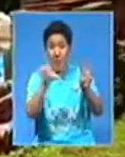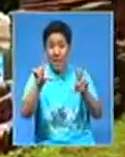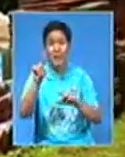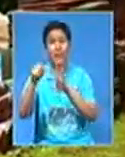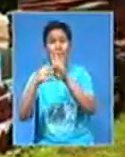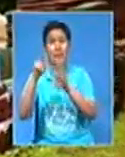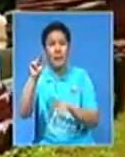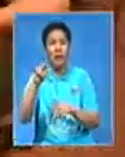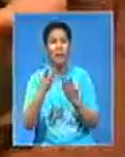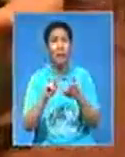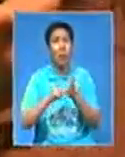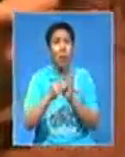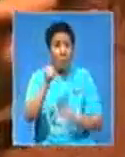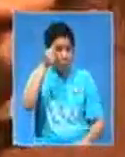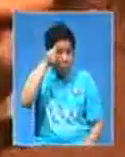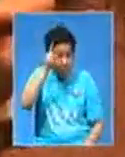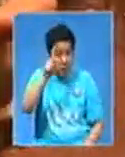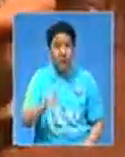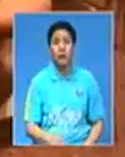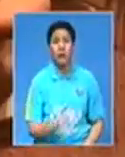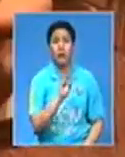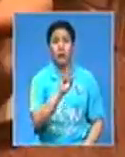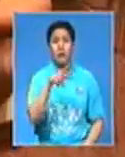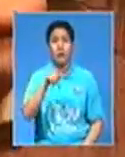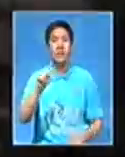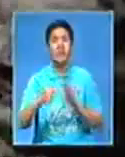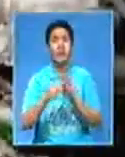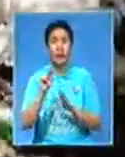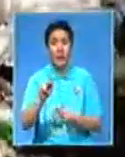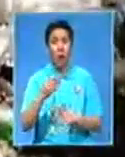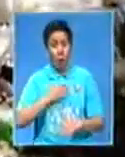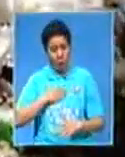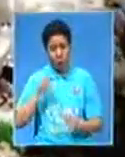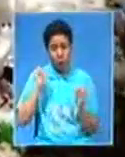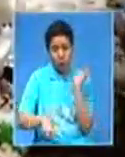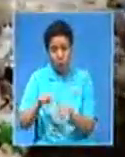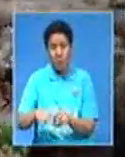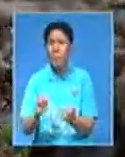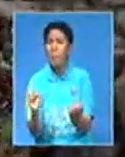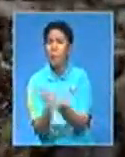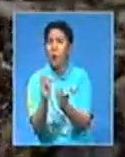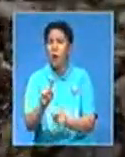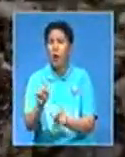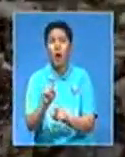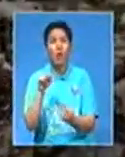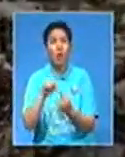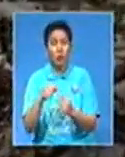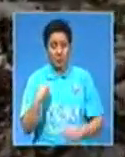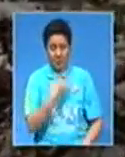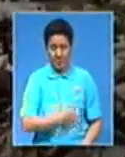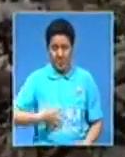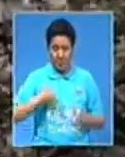ฉลี่ย 7,000 ตันต่อวันเกิดจากน้ำมือพวกเรานะครับซึ่งอาจจะส่งผลกระทบอย่างรุนแรงต่อสุขภาพมนุ